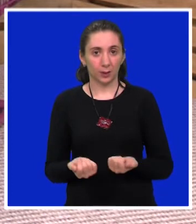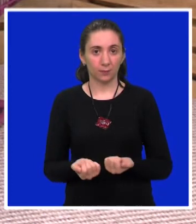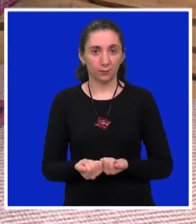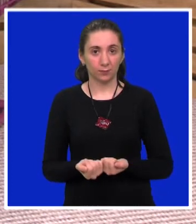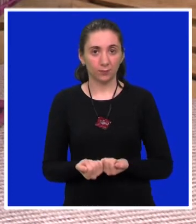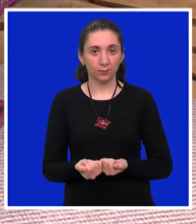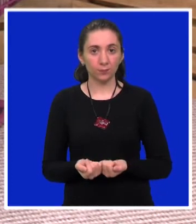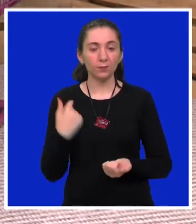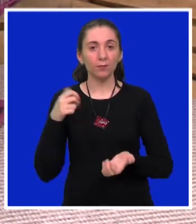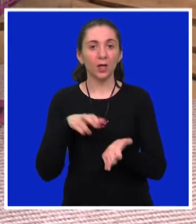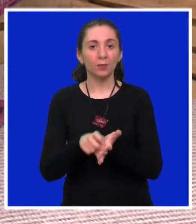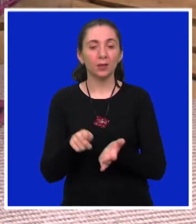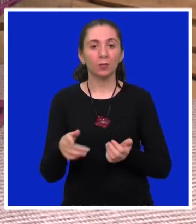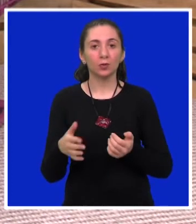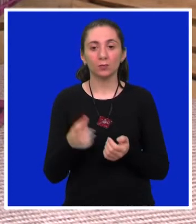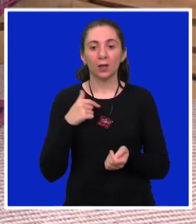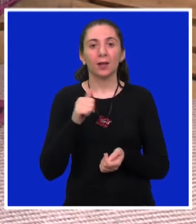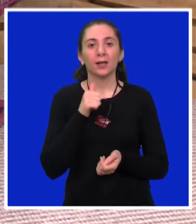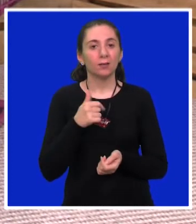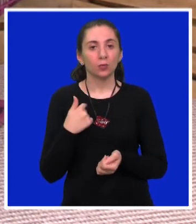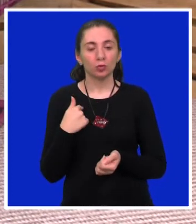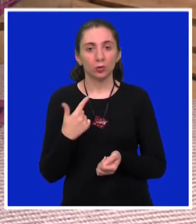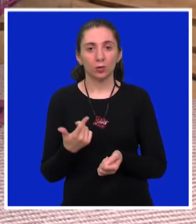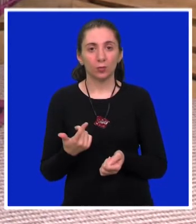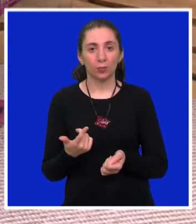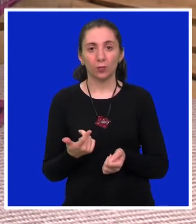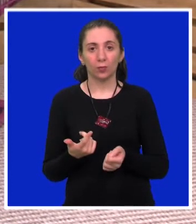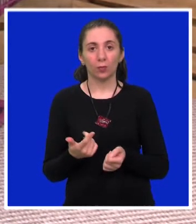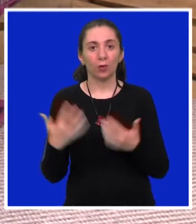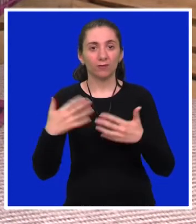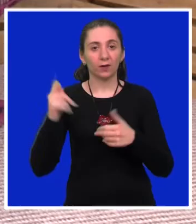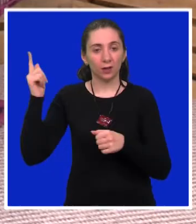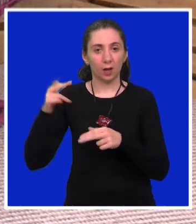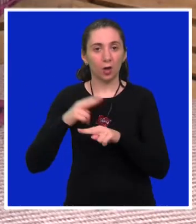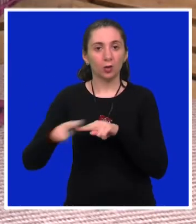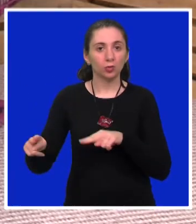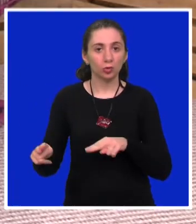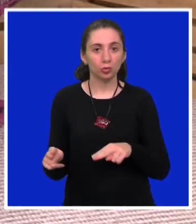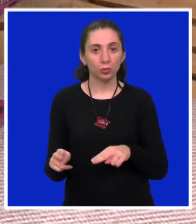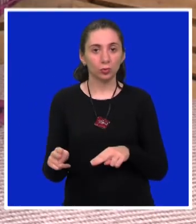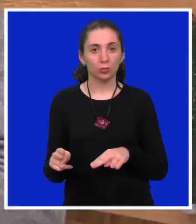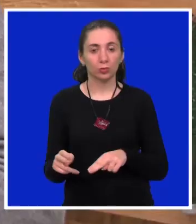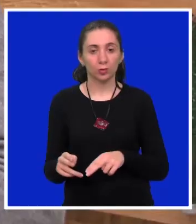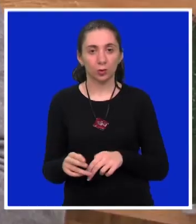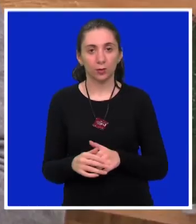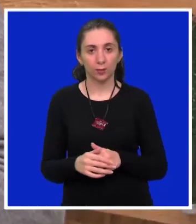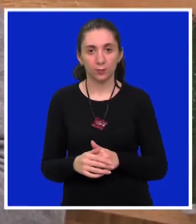i nekako idemo za tim da ne možemo ni, kako bi reći, tvrtku čistoća ovoga,